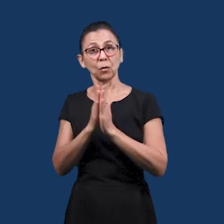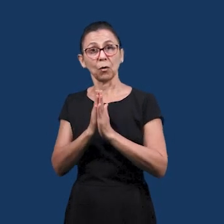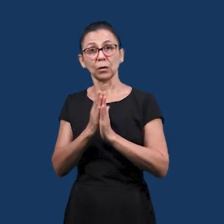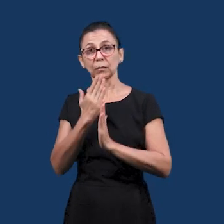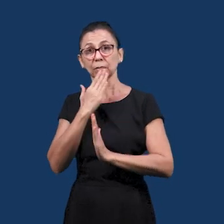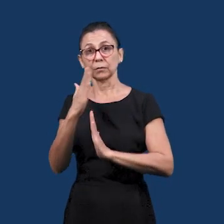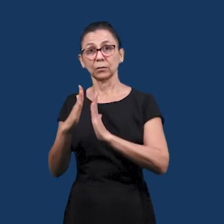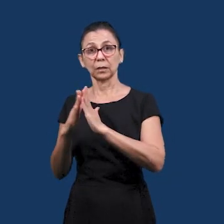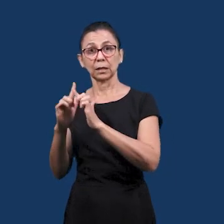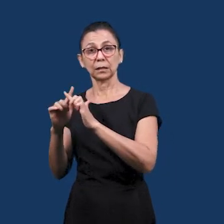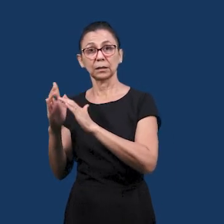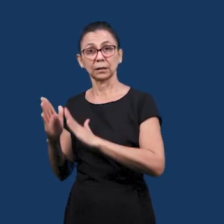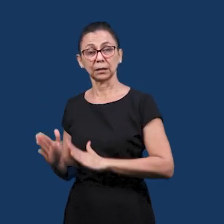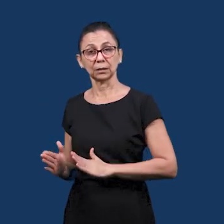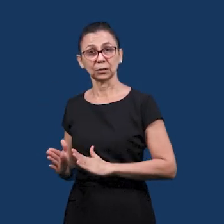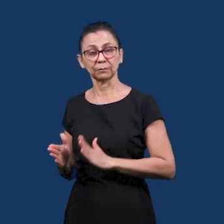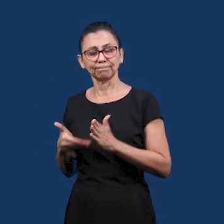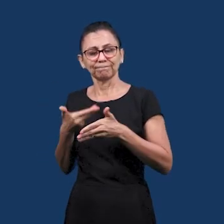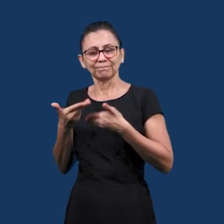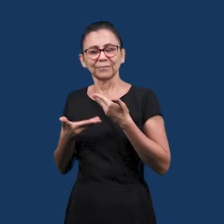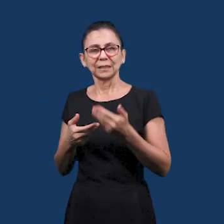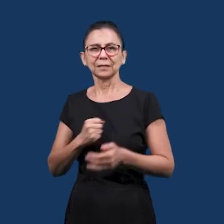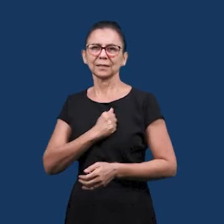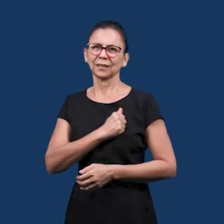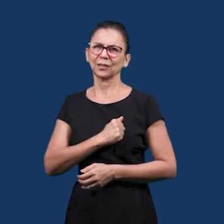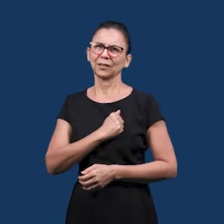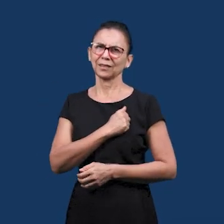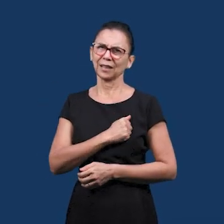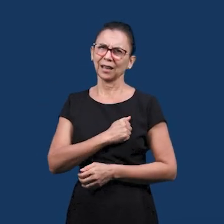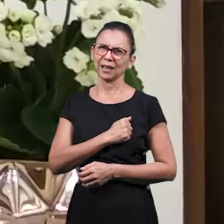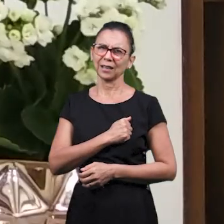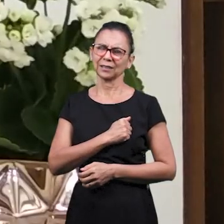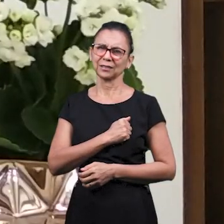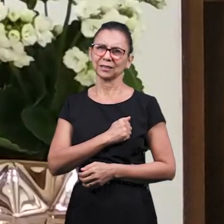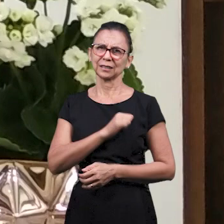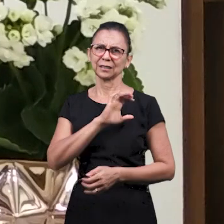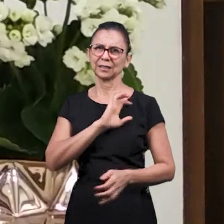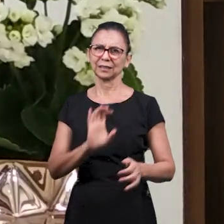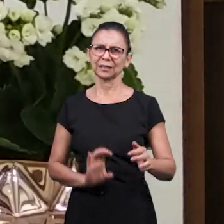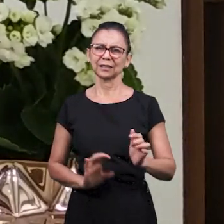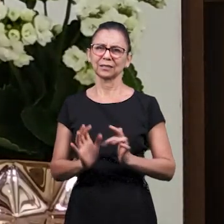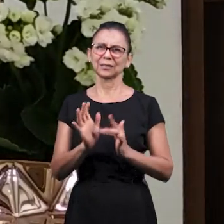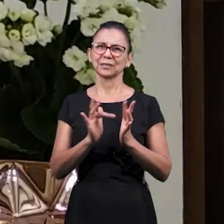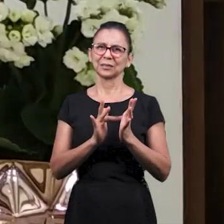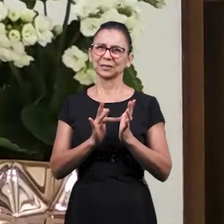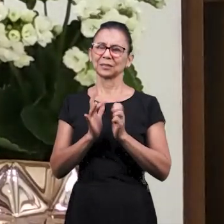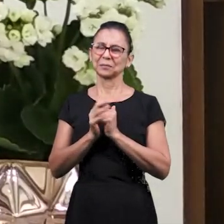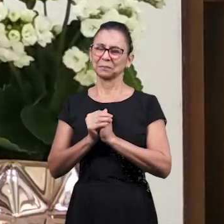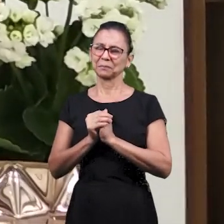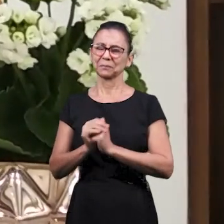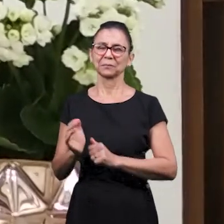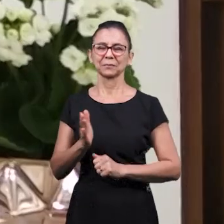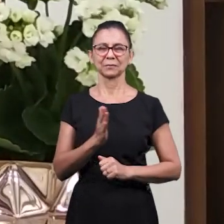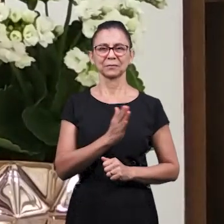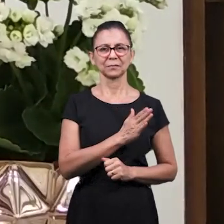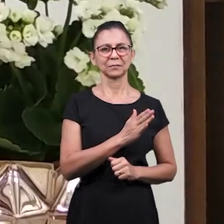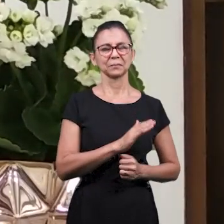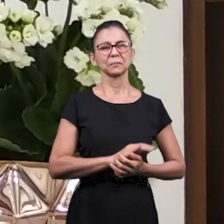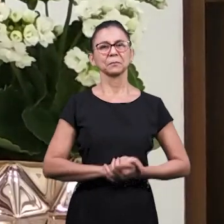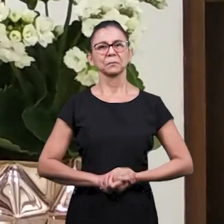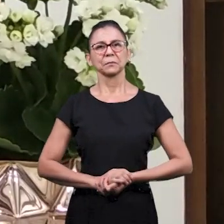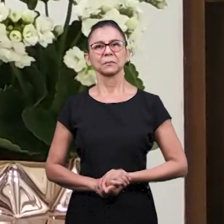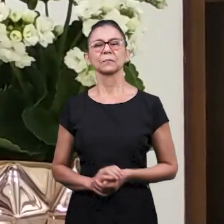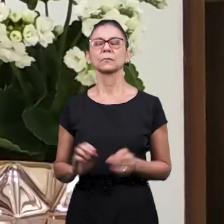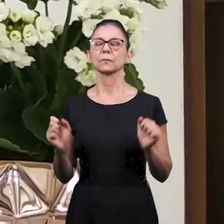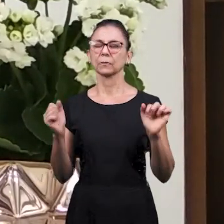старцам. Я скучаю за всеми вами во Христе Иисусе. Да будет прославлено имя нашего